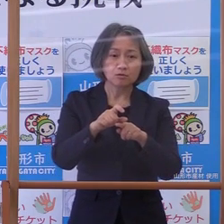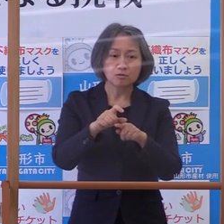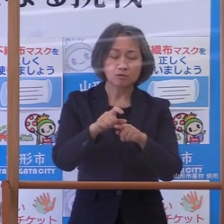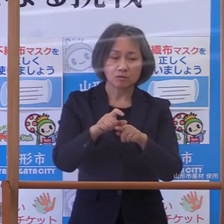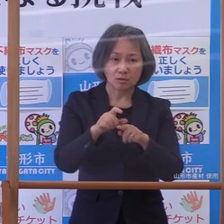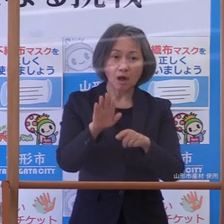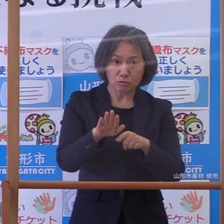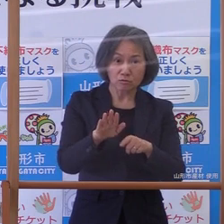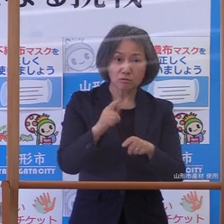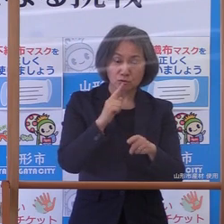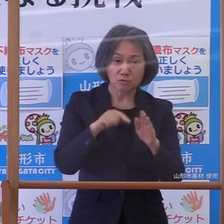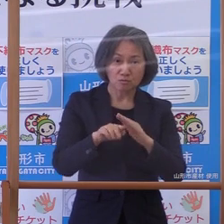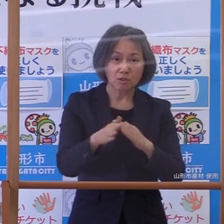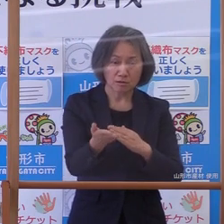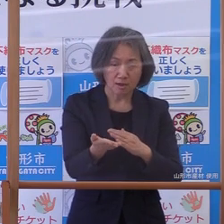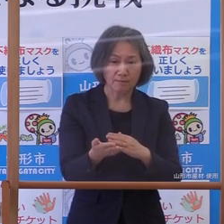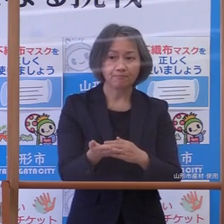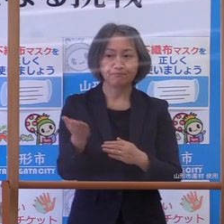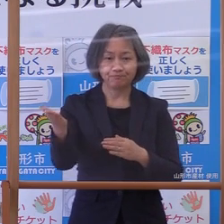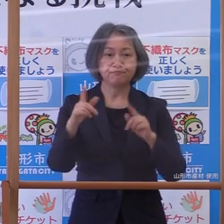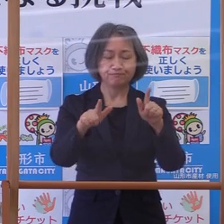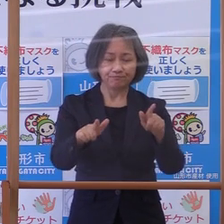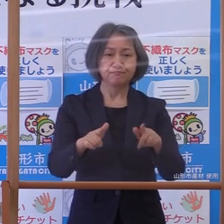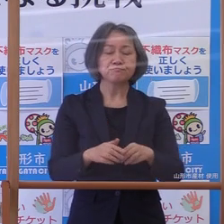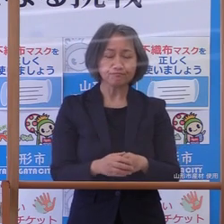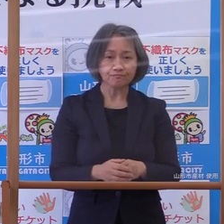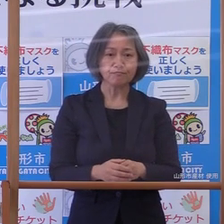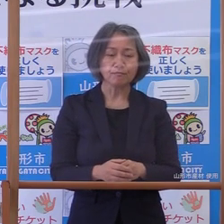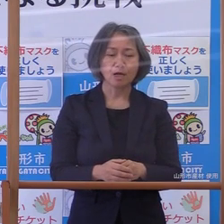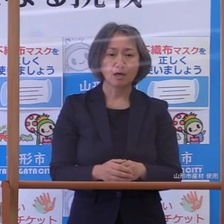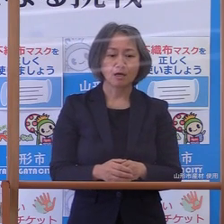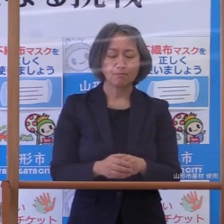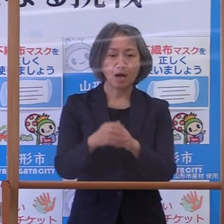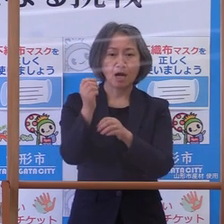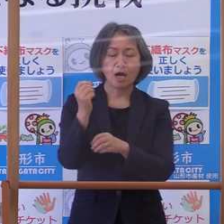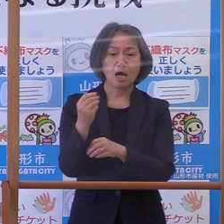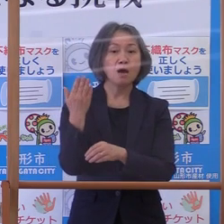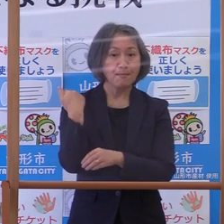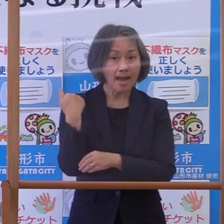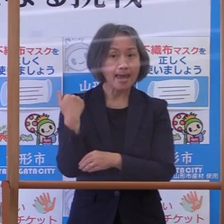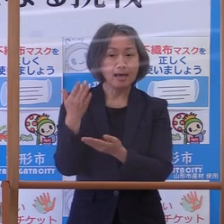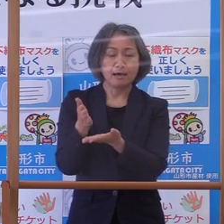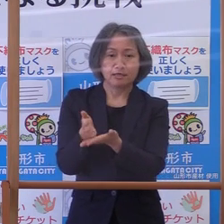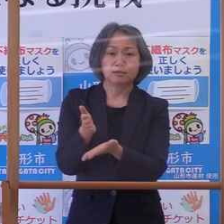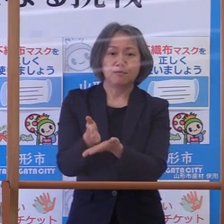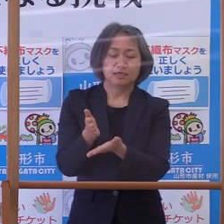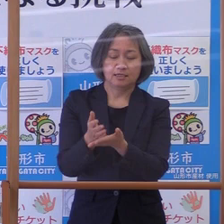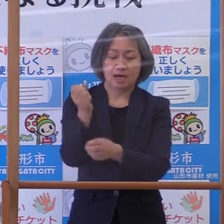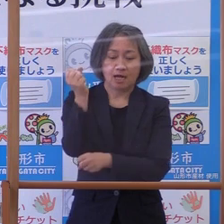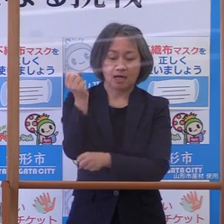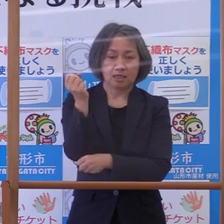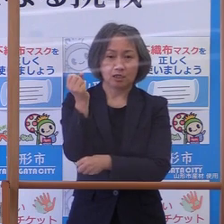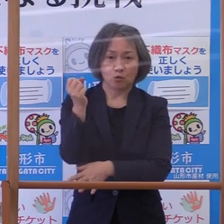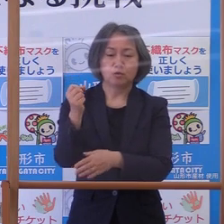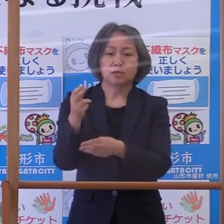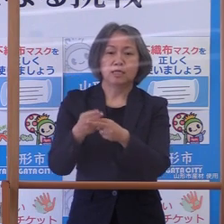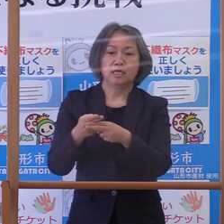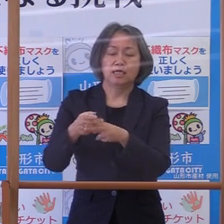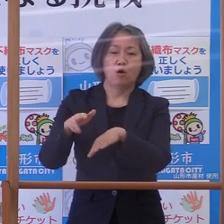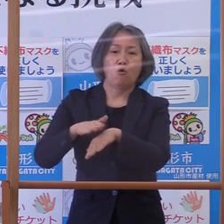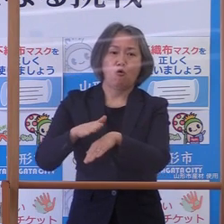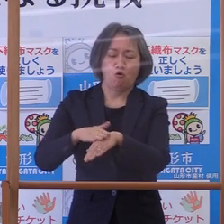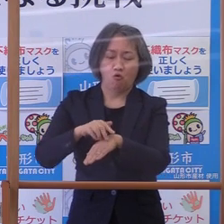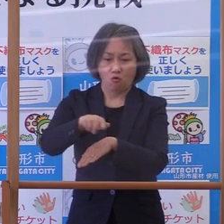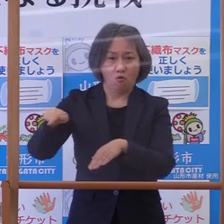よね。 はい、そうですね、基本的にはそこで申し上げた内容を、具体的にこ